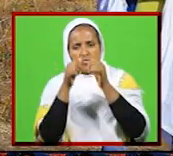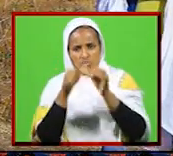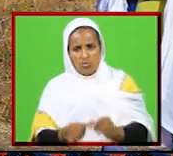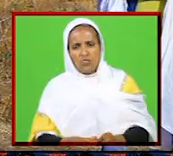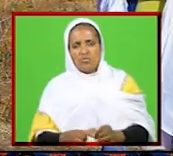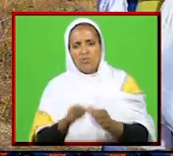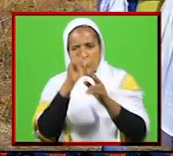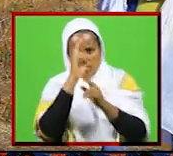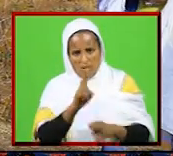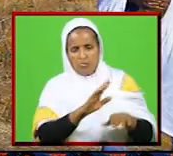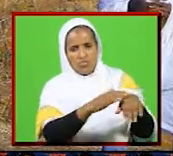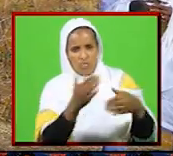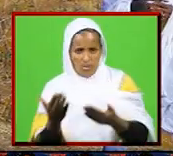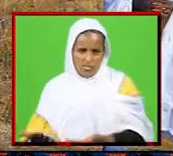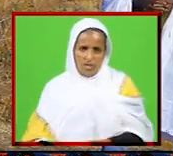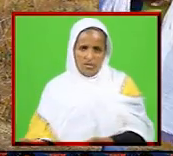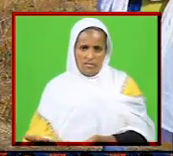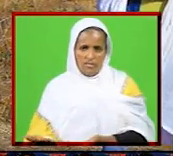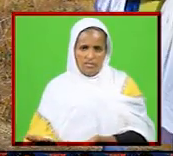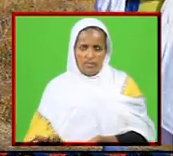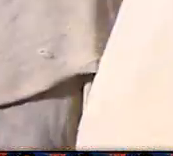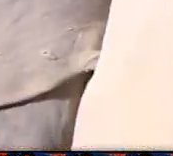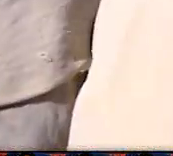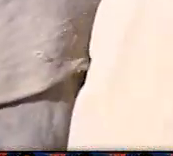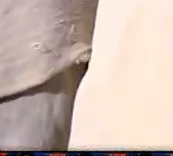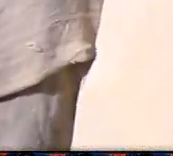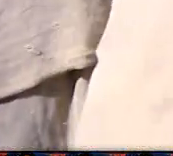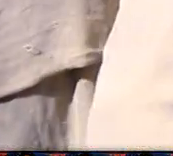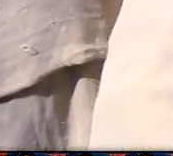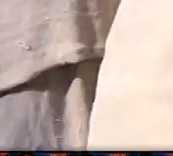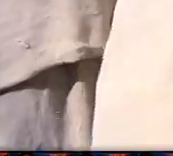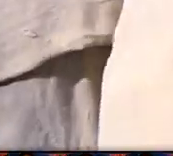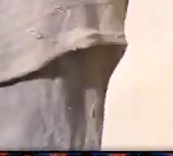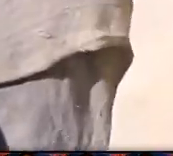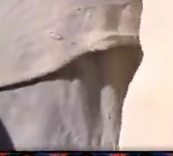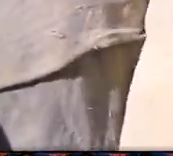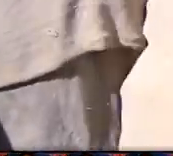ድረስ አብራችሁን ትቆዩ ዘንድ በአክብሮት እንጋብዛለን።